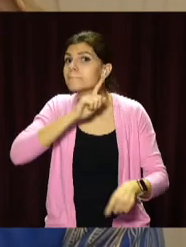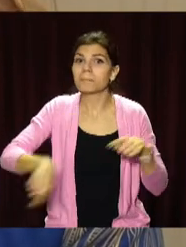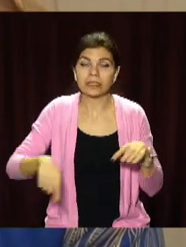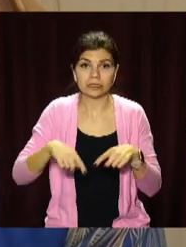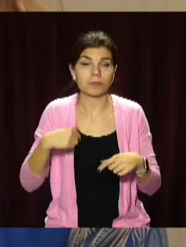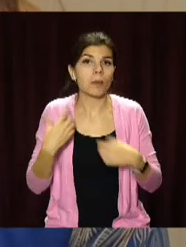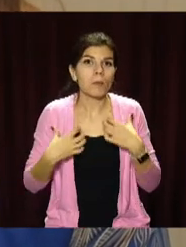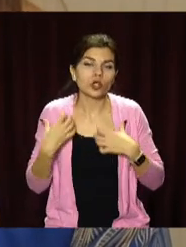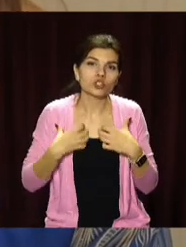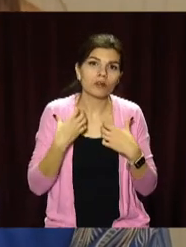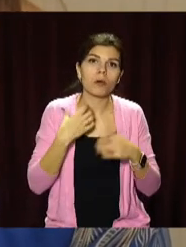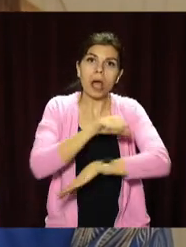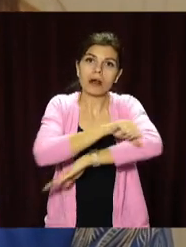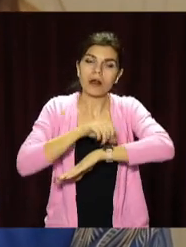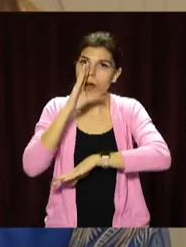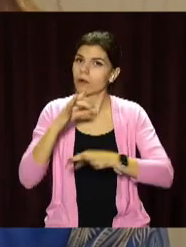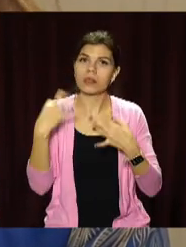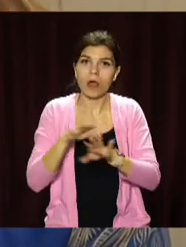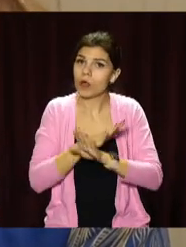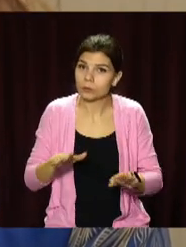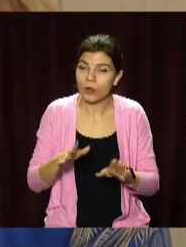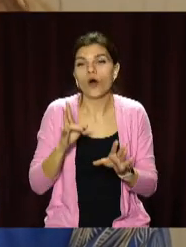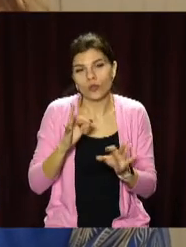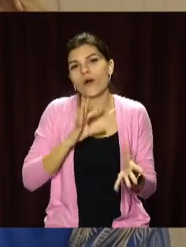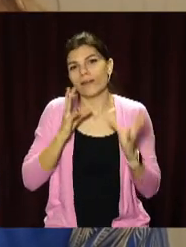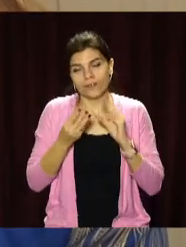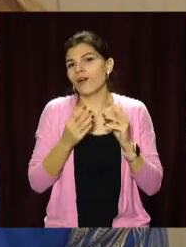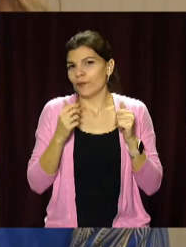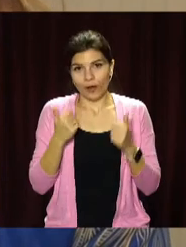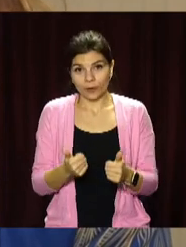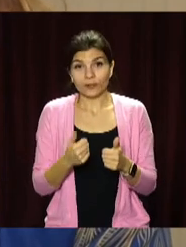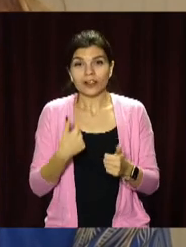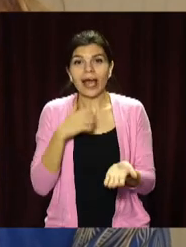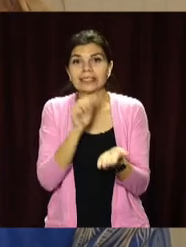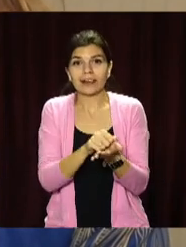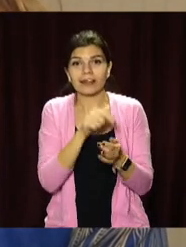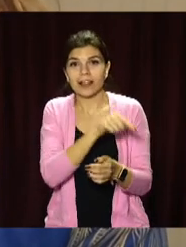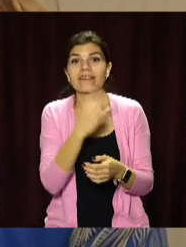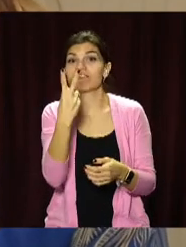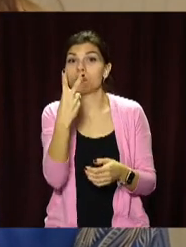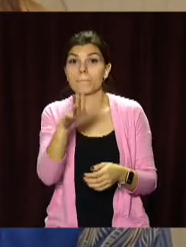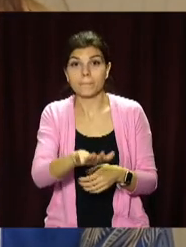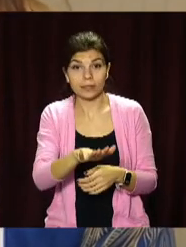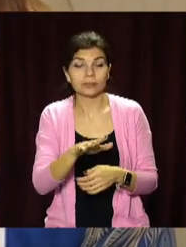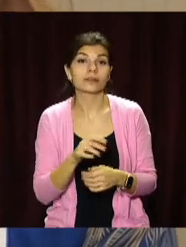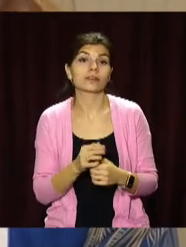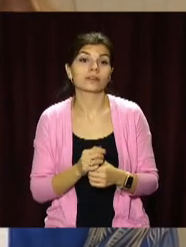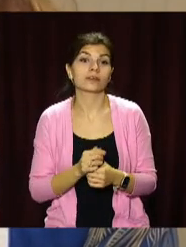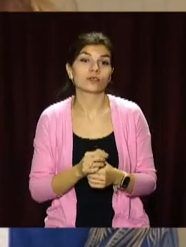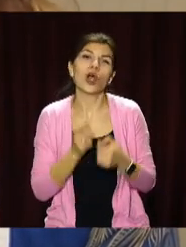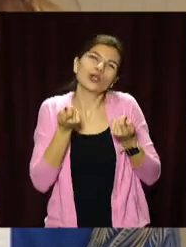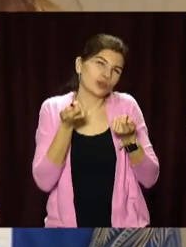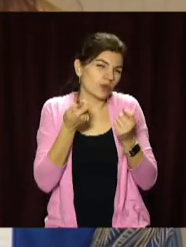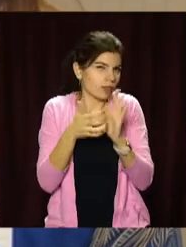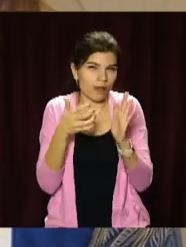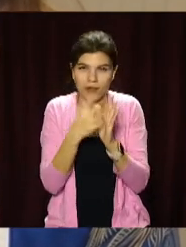дуже переживали, що на границі нас не пустять, але в результаті все було добре. Я зайняла там друге місце, чуть-чуть не